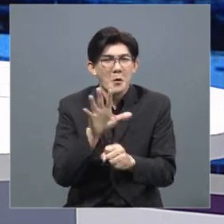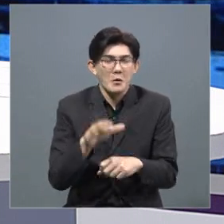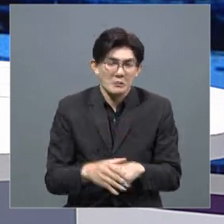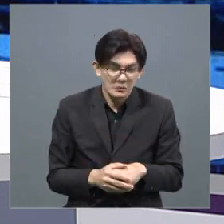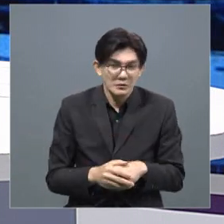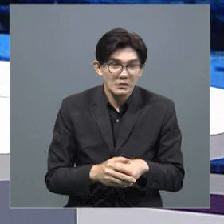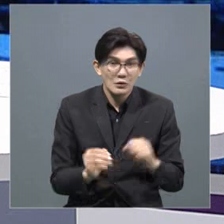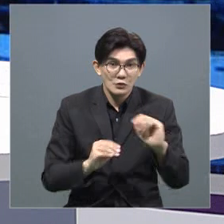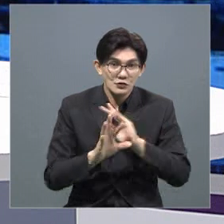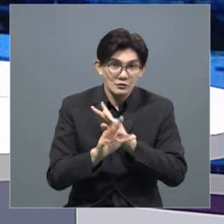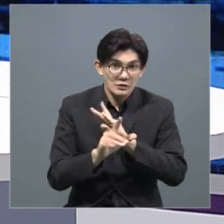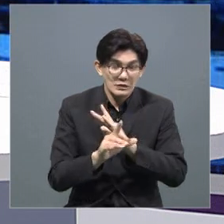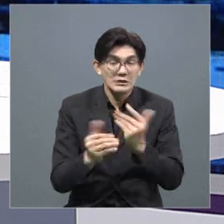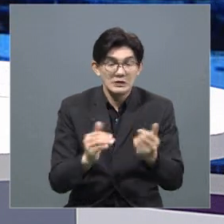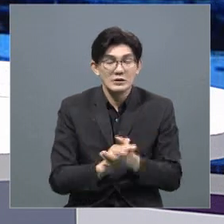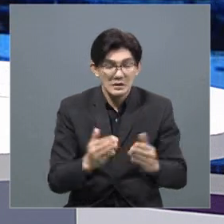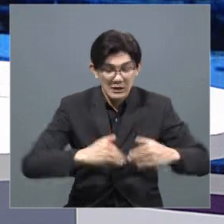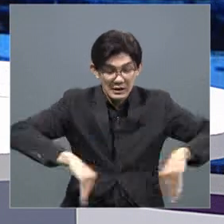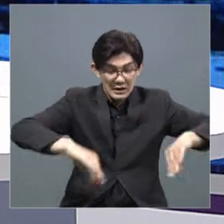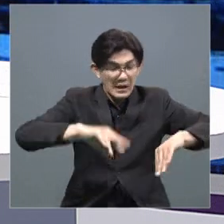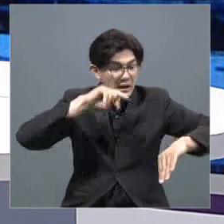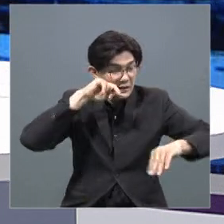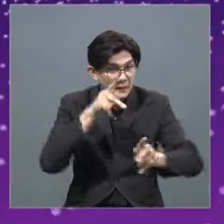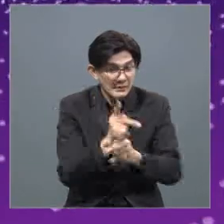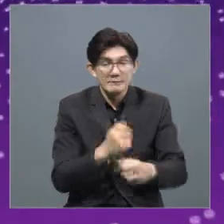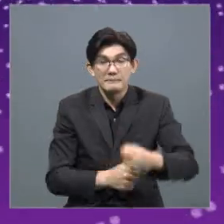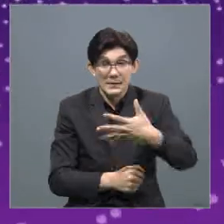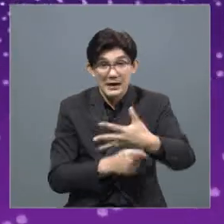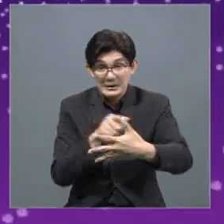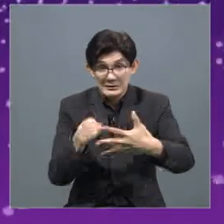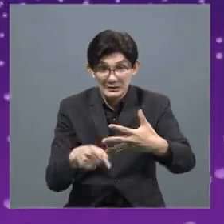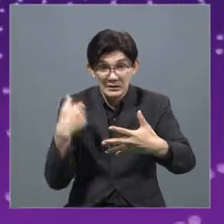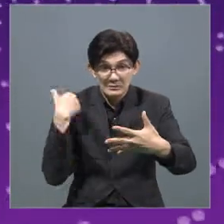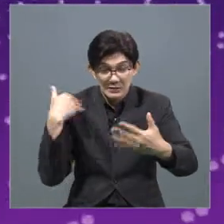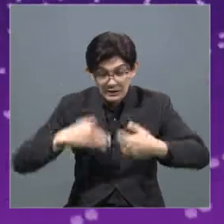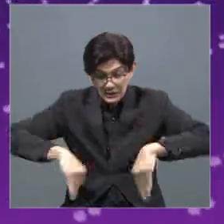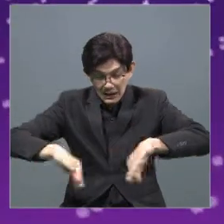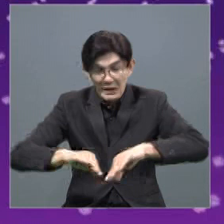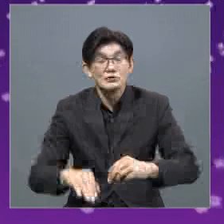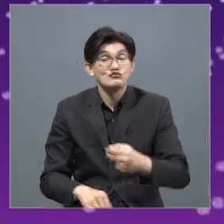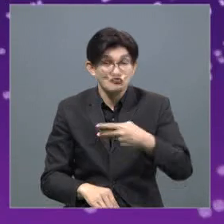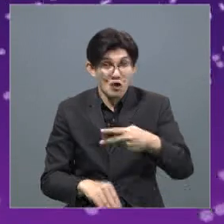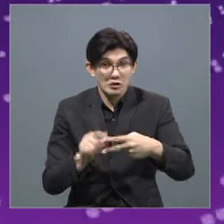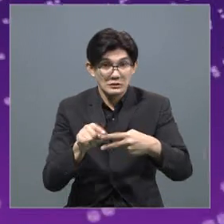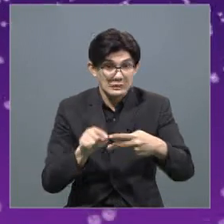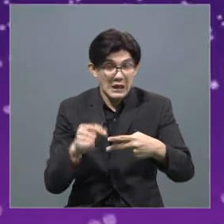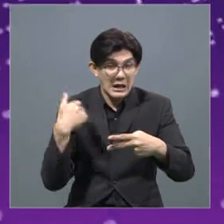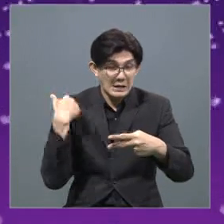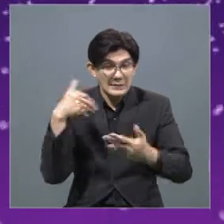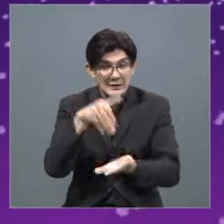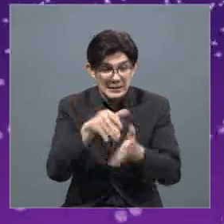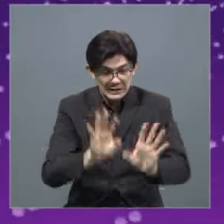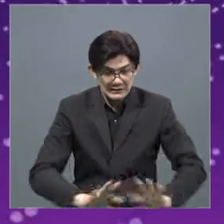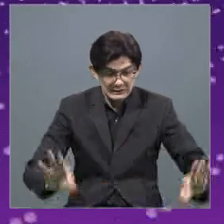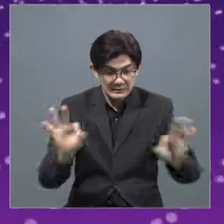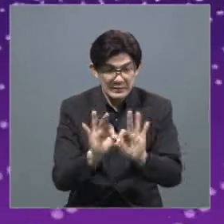ครับอย่างที่ชลบุรีเนี่ยเมีอ่างเก็บน้ำหลักๆอยู่ 5อันปรากฏว่ามีอยู่ 2อันนะที่ที่เป็นอ่างเก็บน้ำดิบหลักในพื้นที่อำเภอ